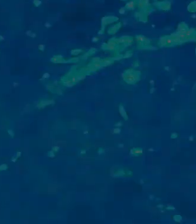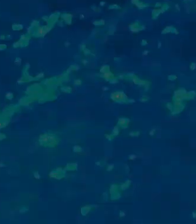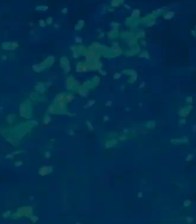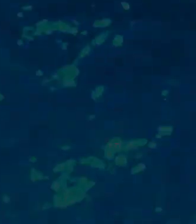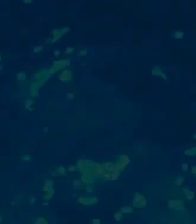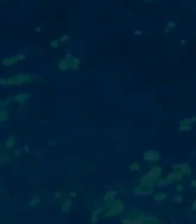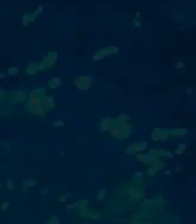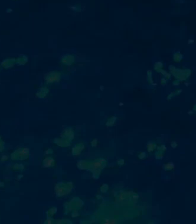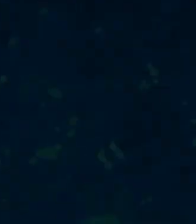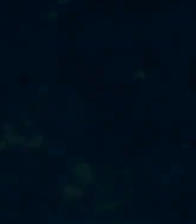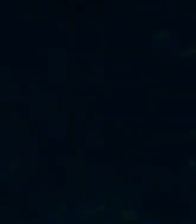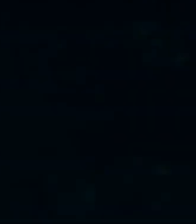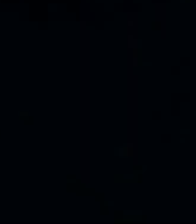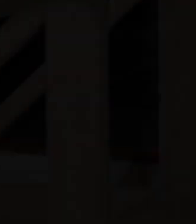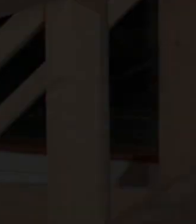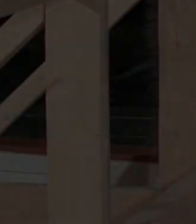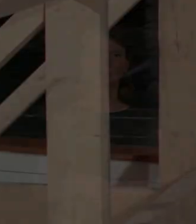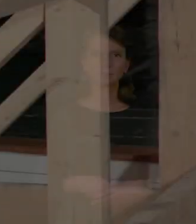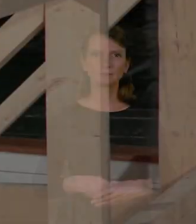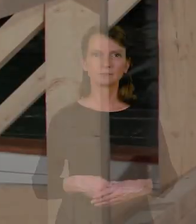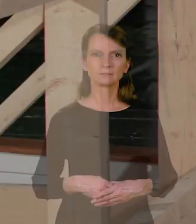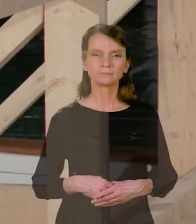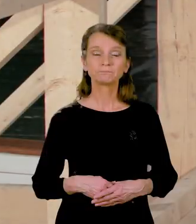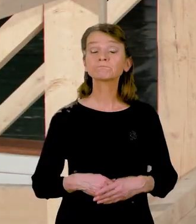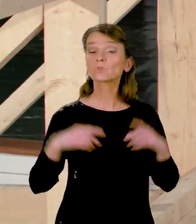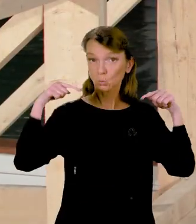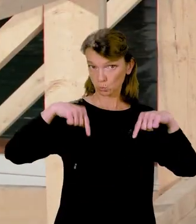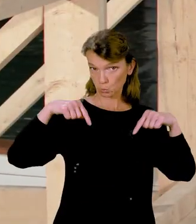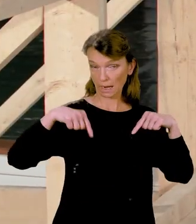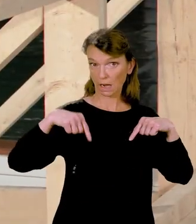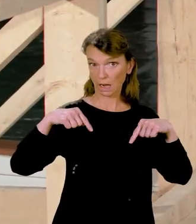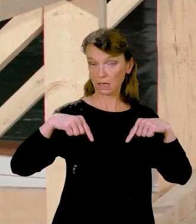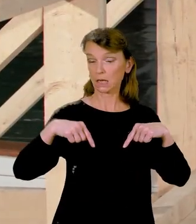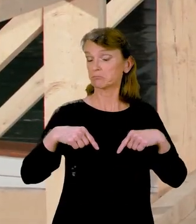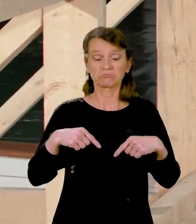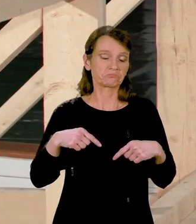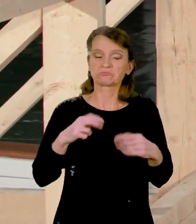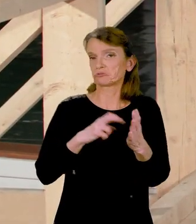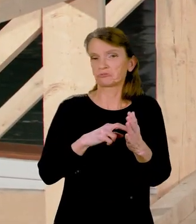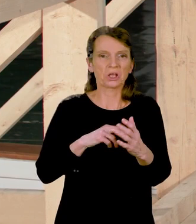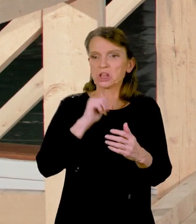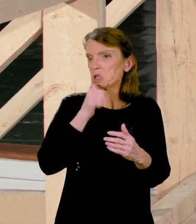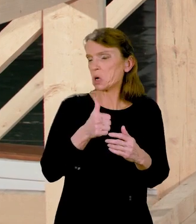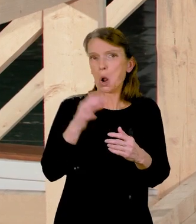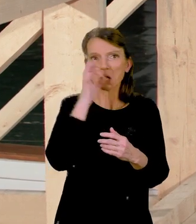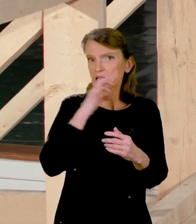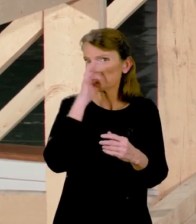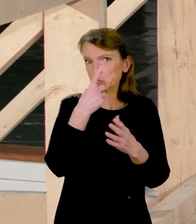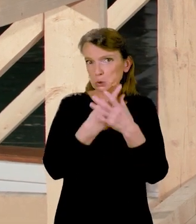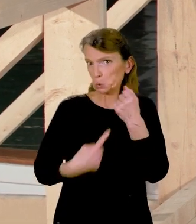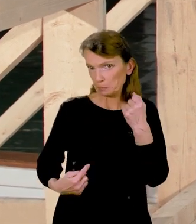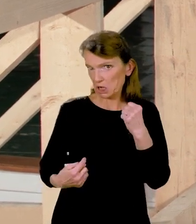Tukaj se ni še nikoli nič